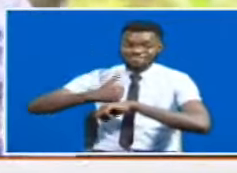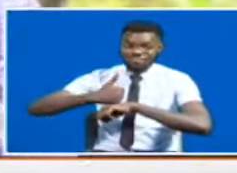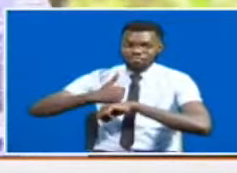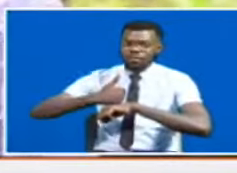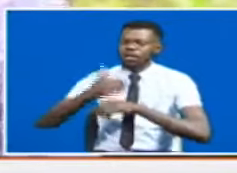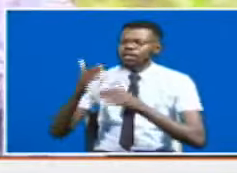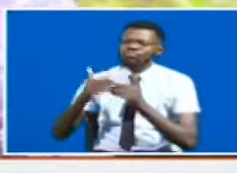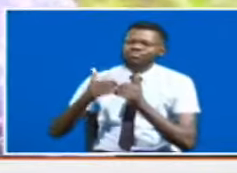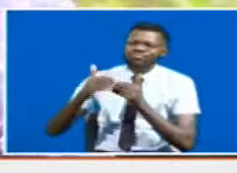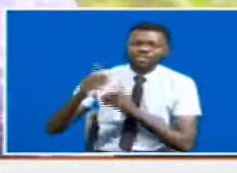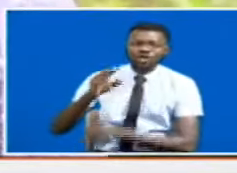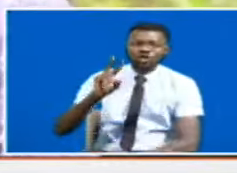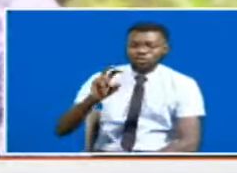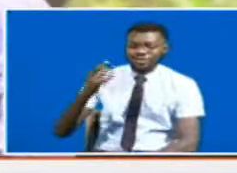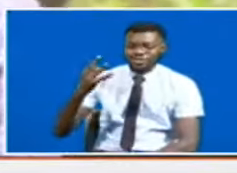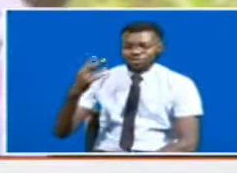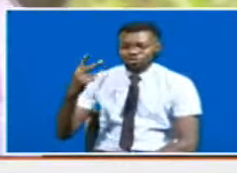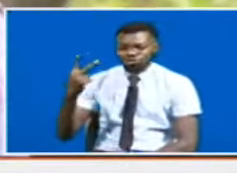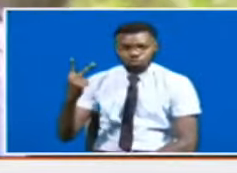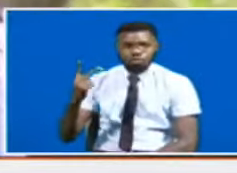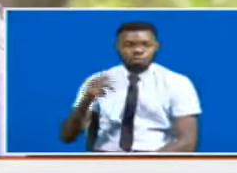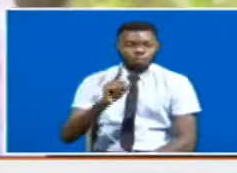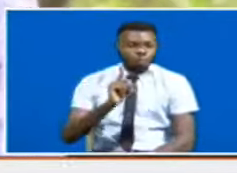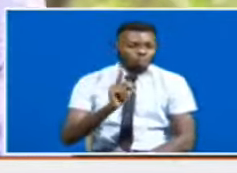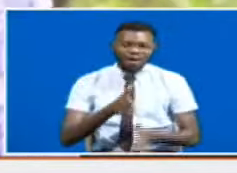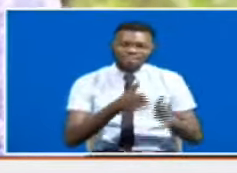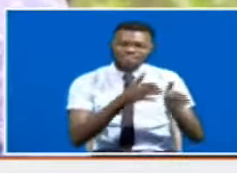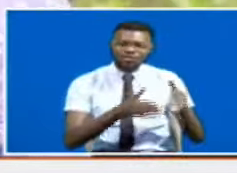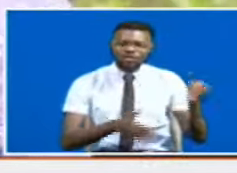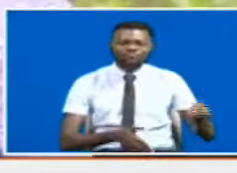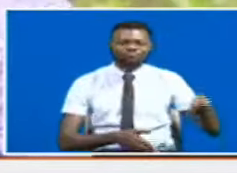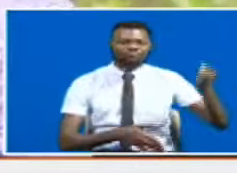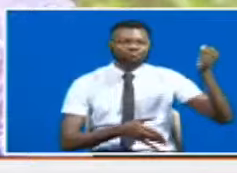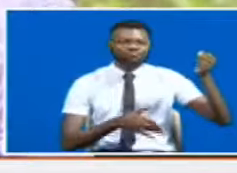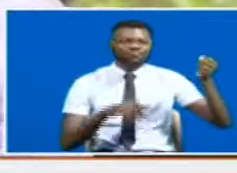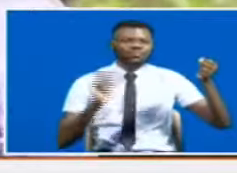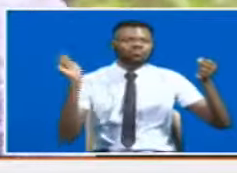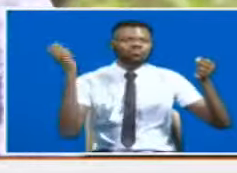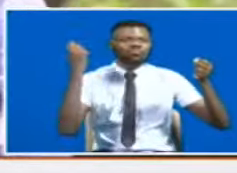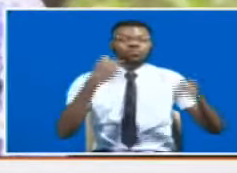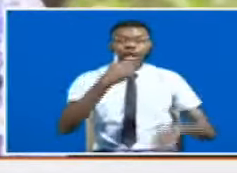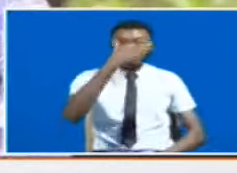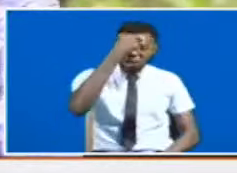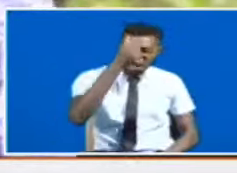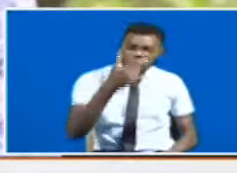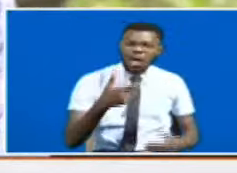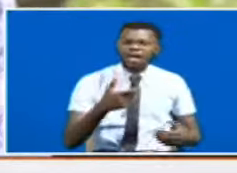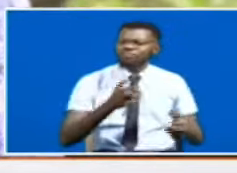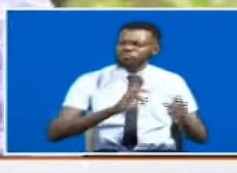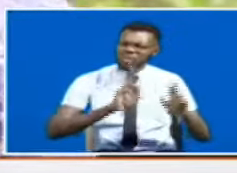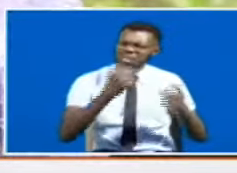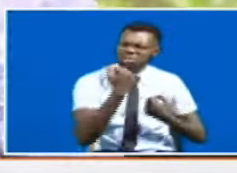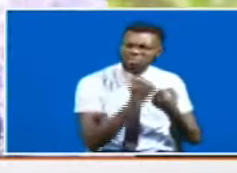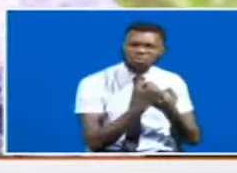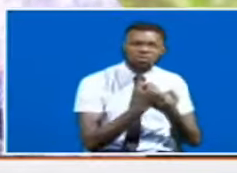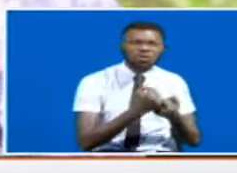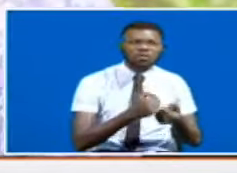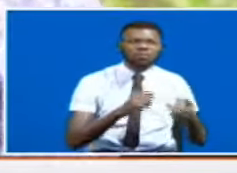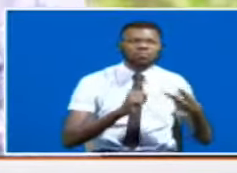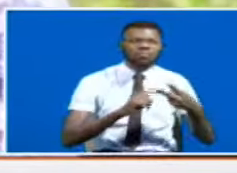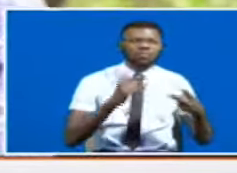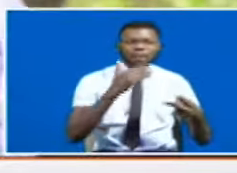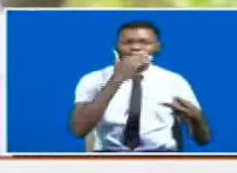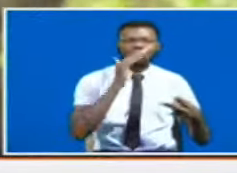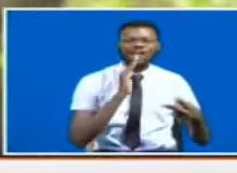2032 mluya mmoja asimame upresident Kama atakuwa wetangula nitasupport Kama atakuwa Mali